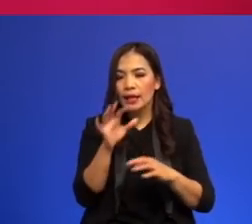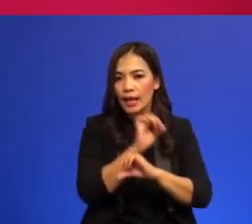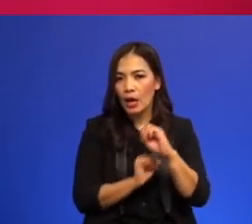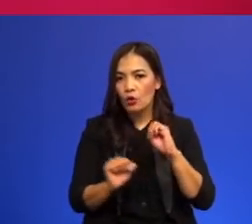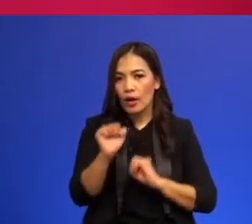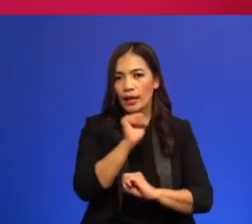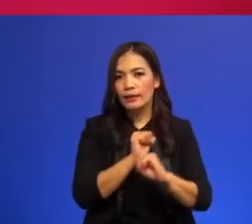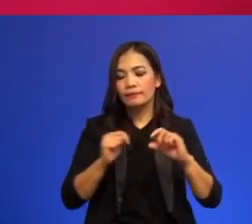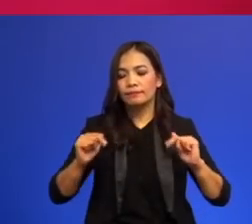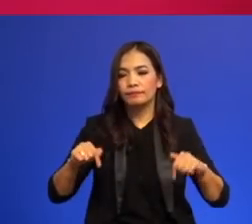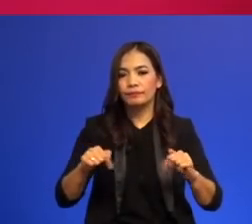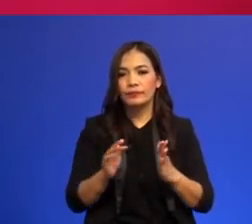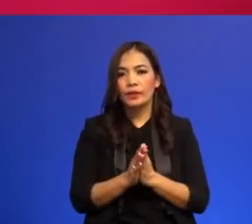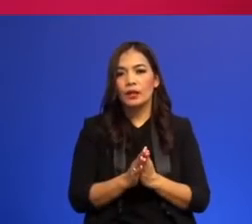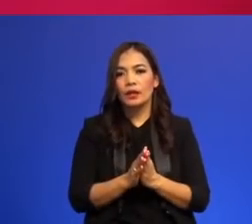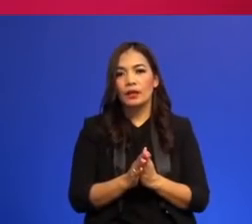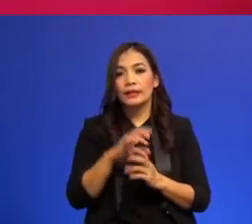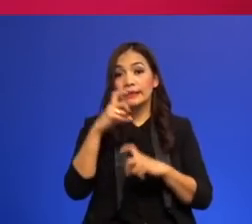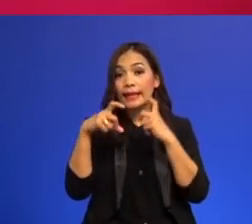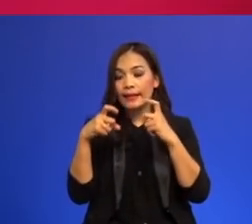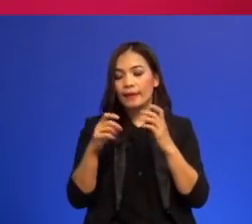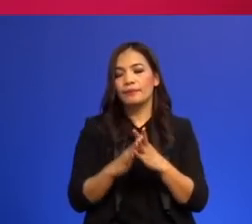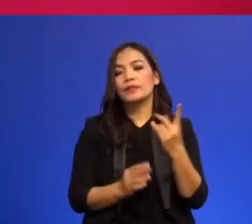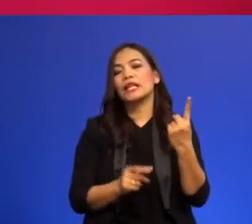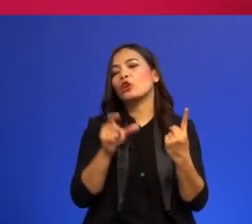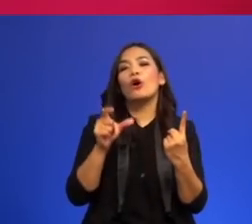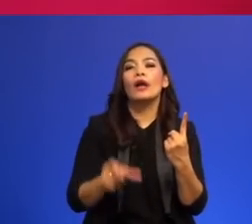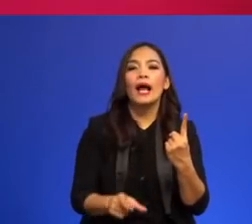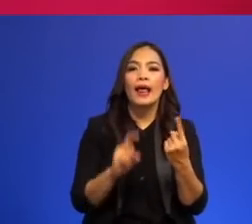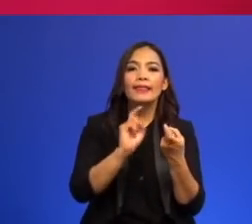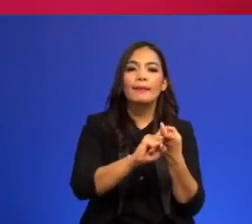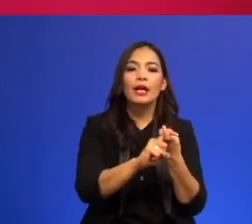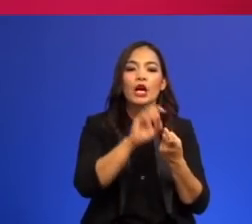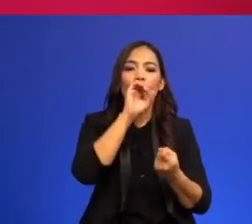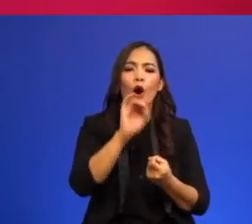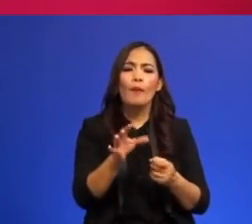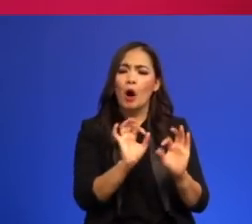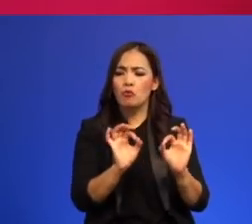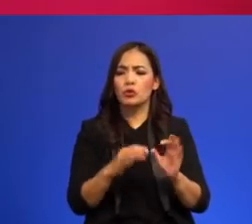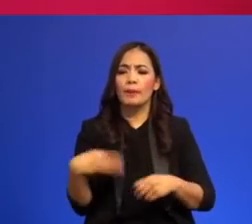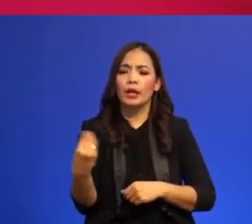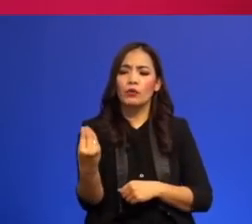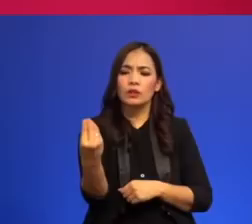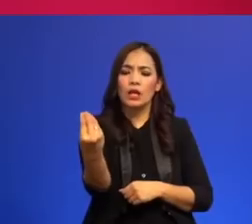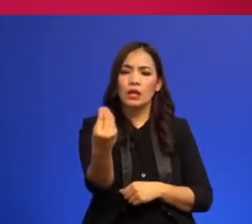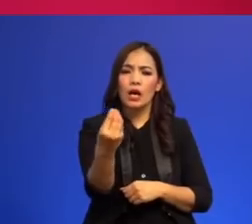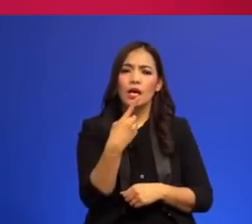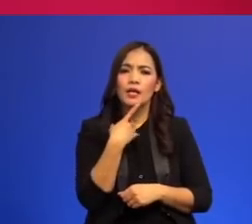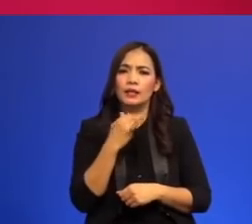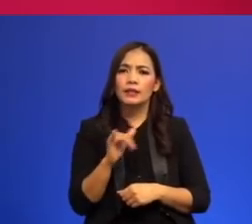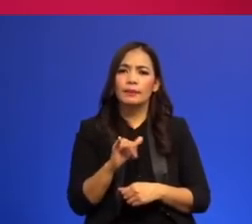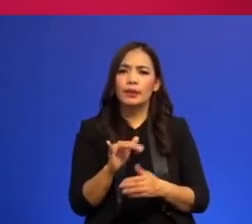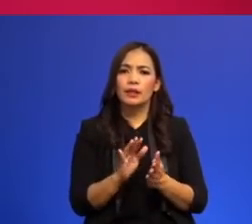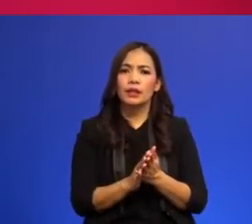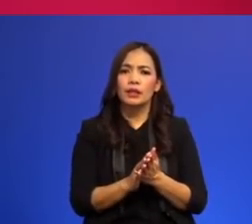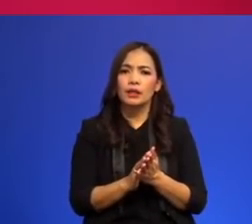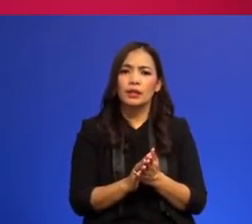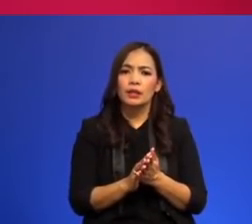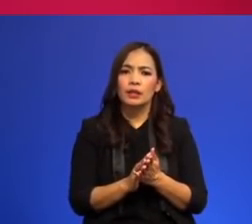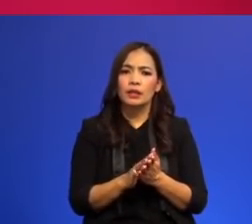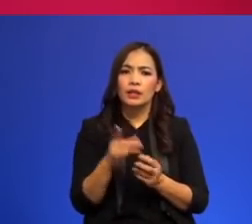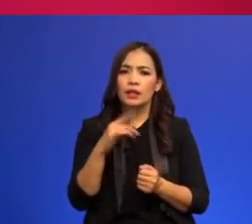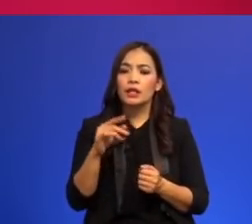Ada seorang teman, sahabat, jemaat yang mengatakan, Pak jangan pakai wisata. Kan saya khotbah, kita akan